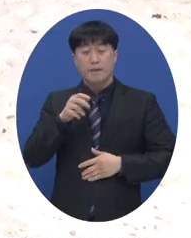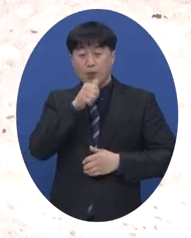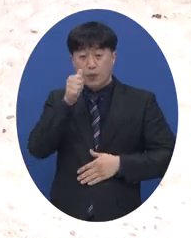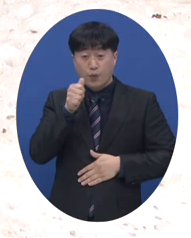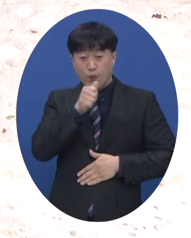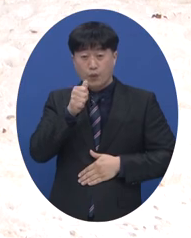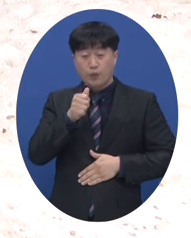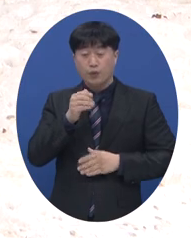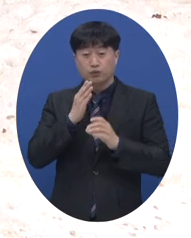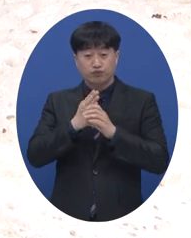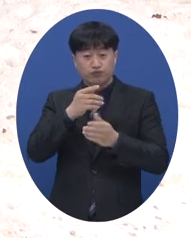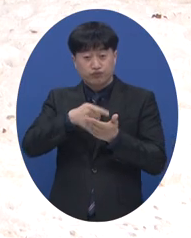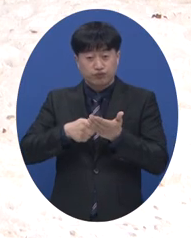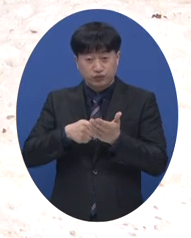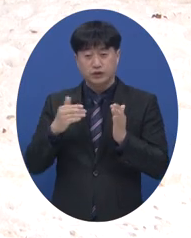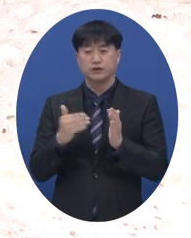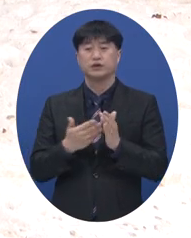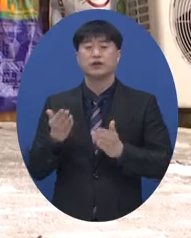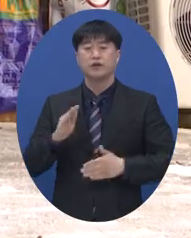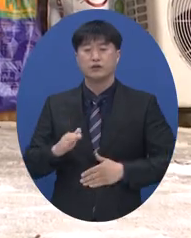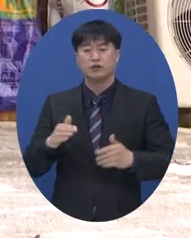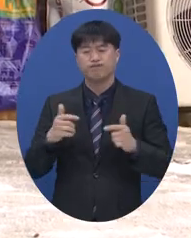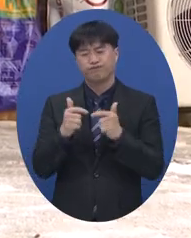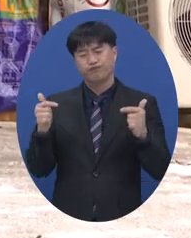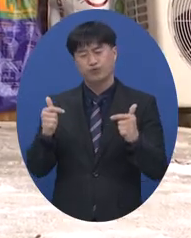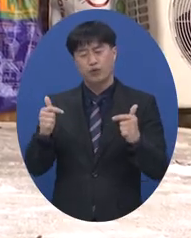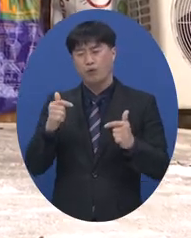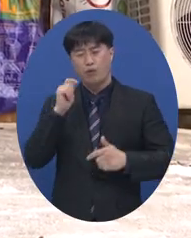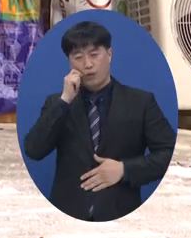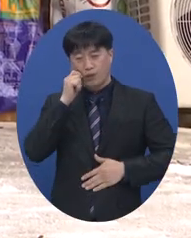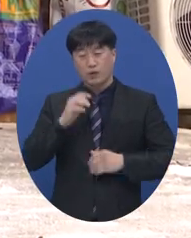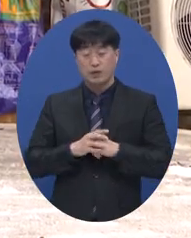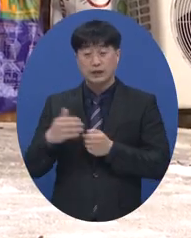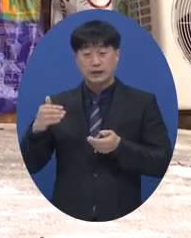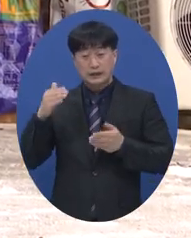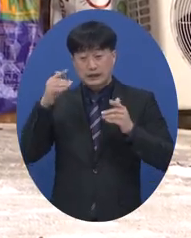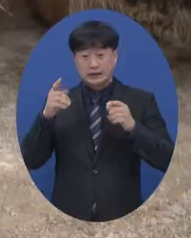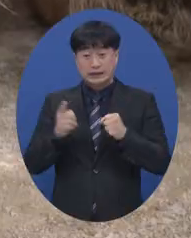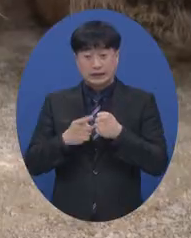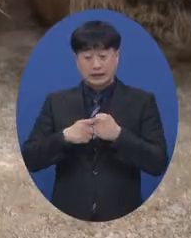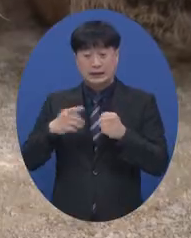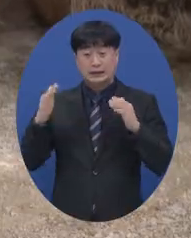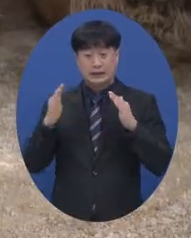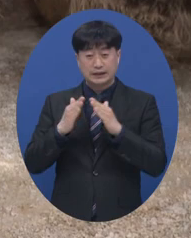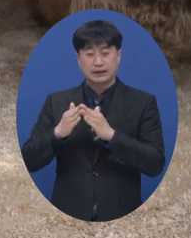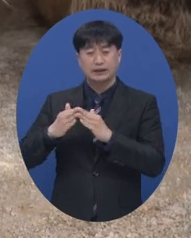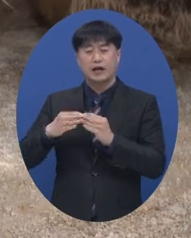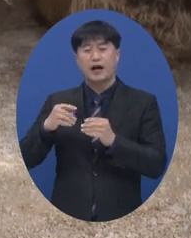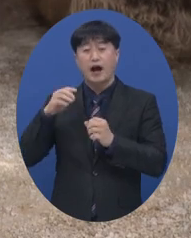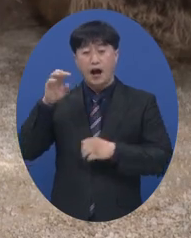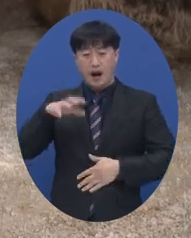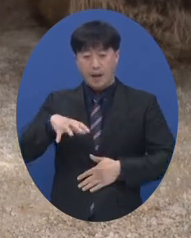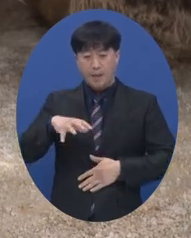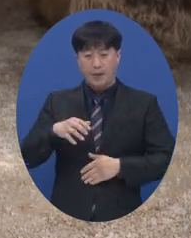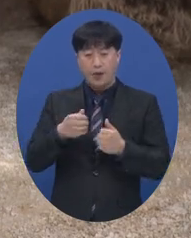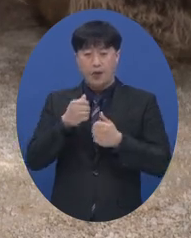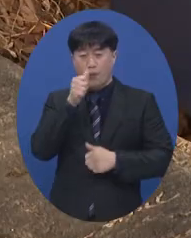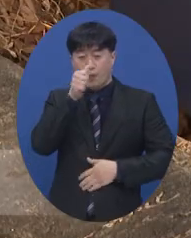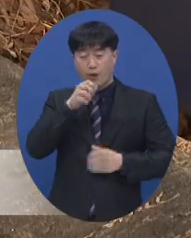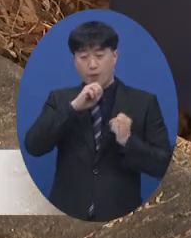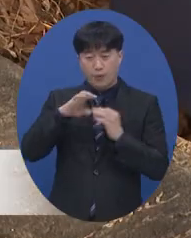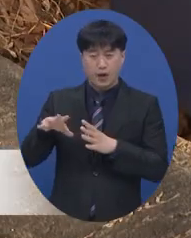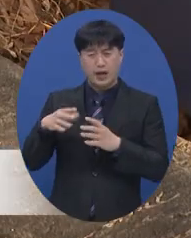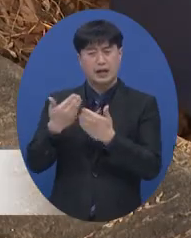불어나는 술을 따라 잡긴 역부족이었습니다 그 끼야 절 앞에 기르던 고양이를 버리는 땡 주민들과 갈등 까지 빚던 상황